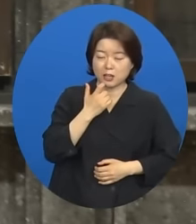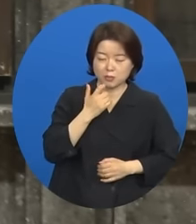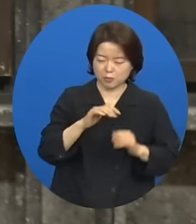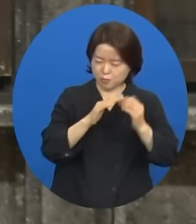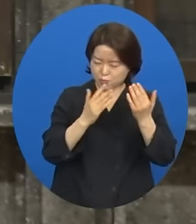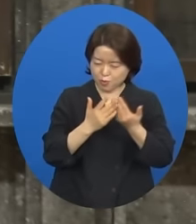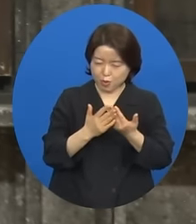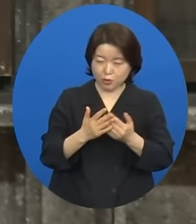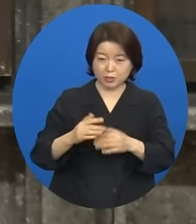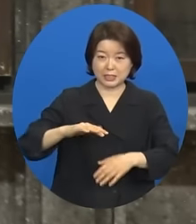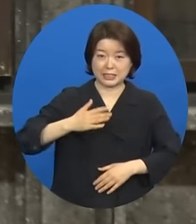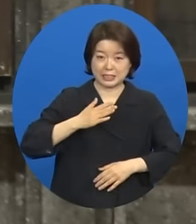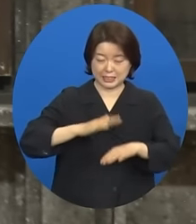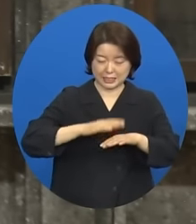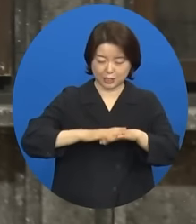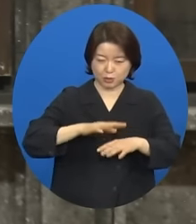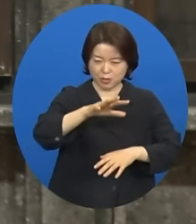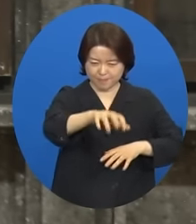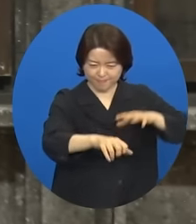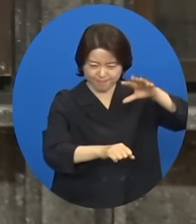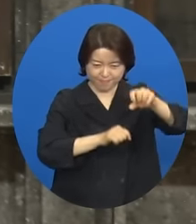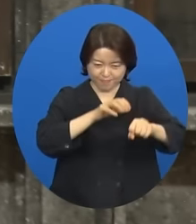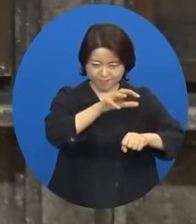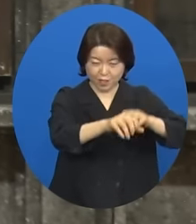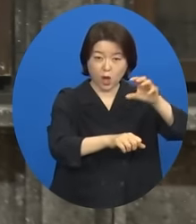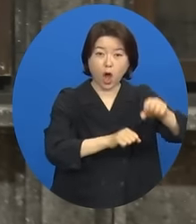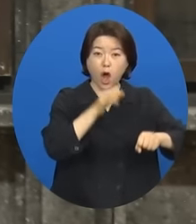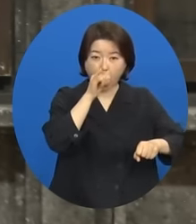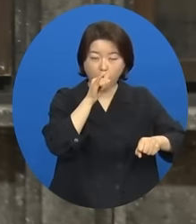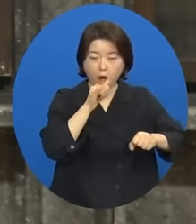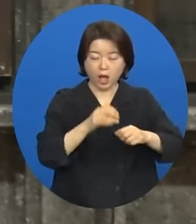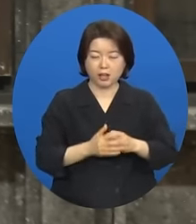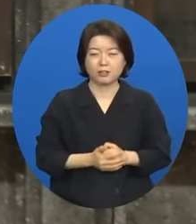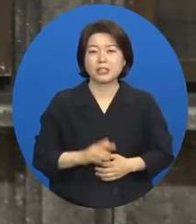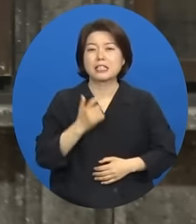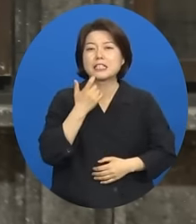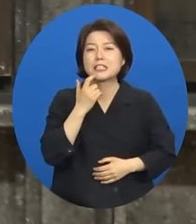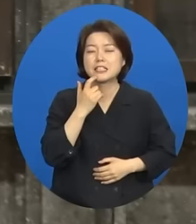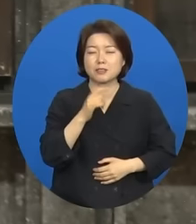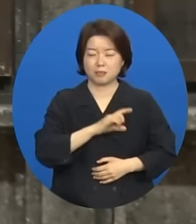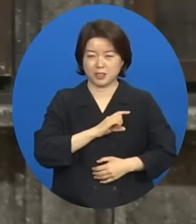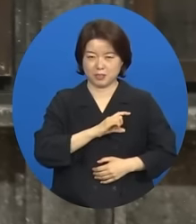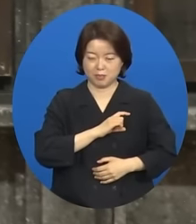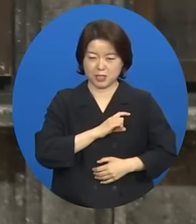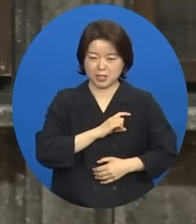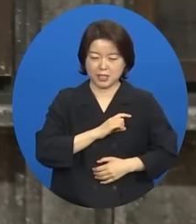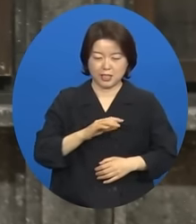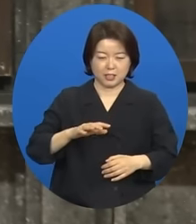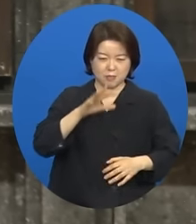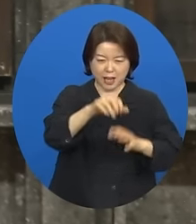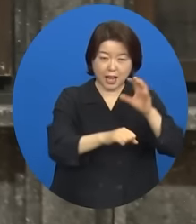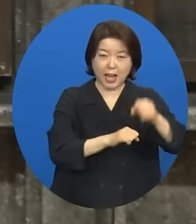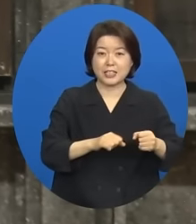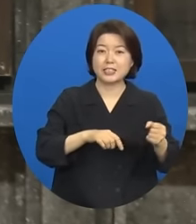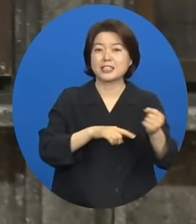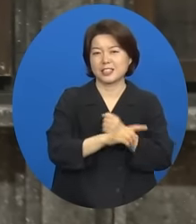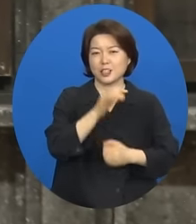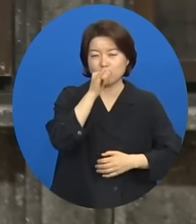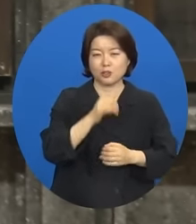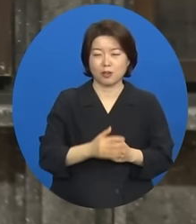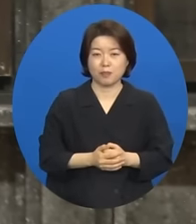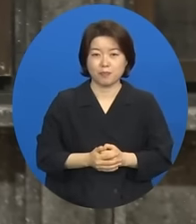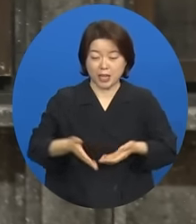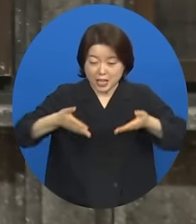조종해왔습니다. 이름의 뜻이 움켜쥐는 자, 레슬러죠. 태어날 때부터 자신의 손으로 형 에서의 발꿈치를